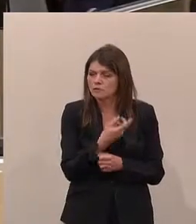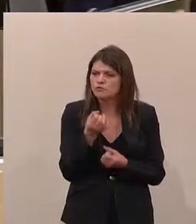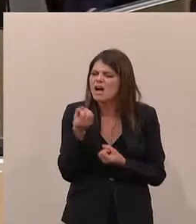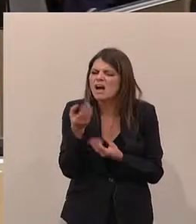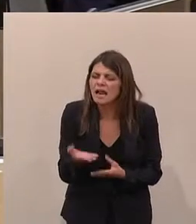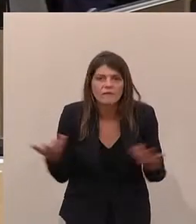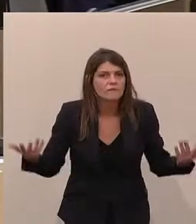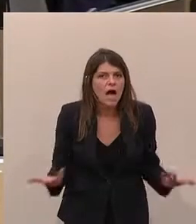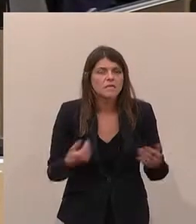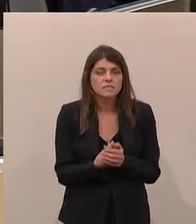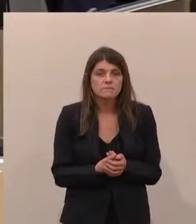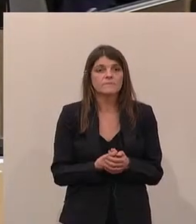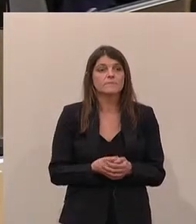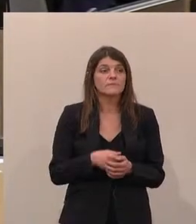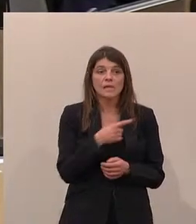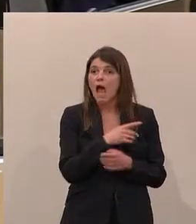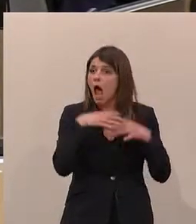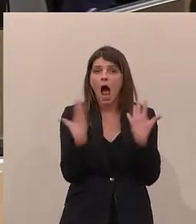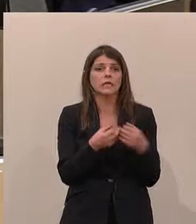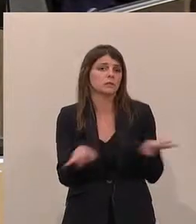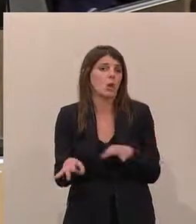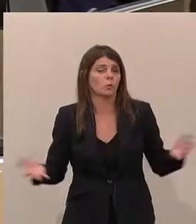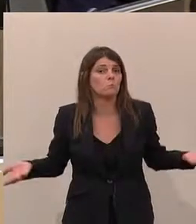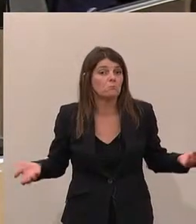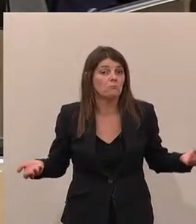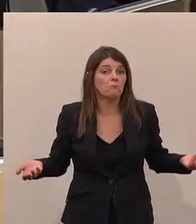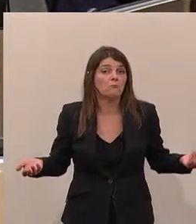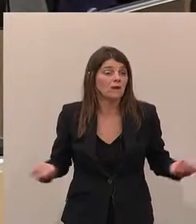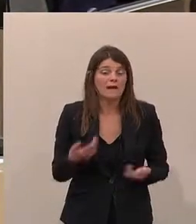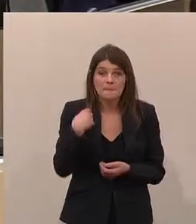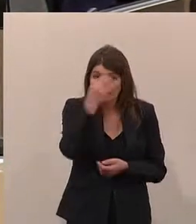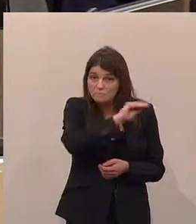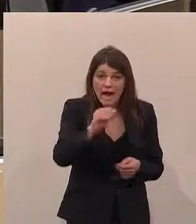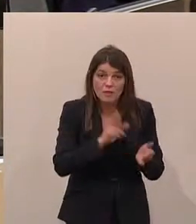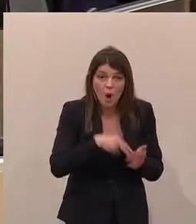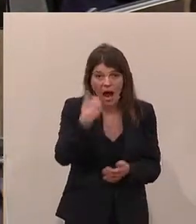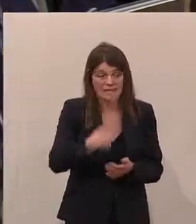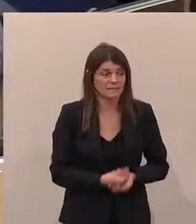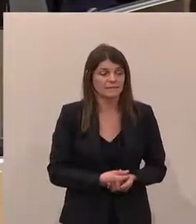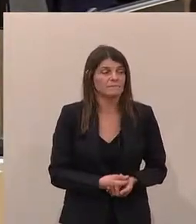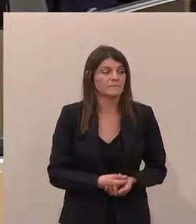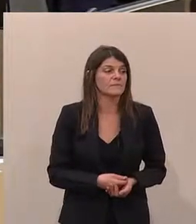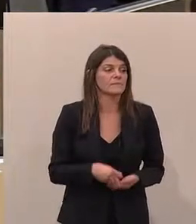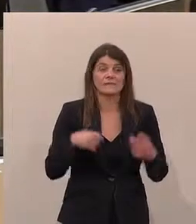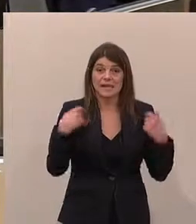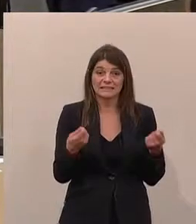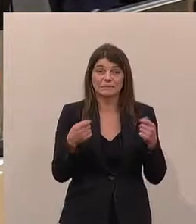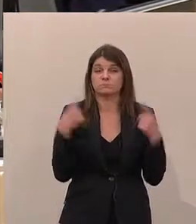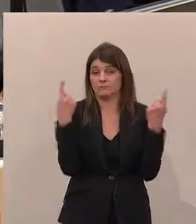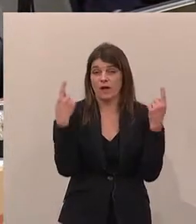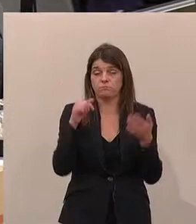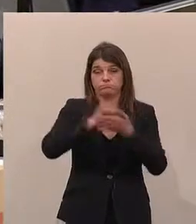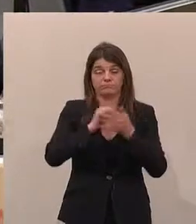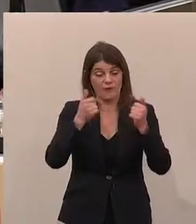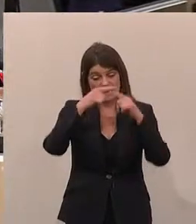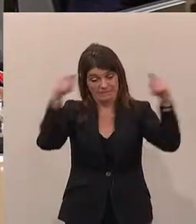Erklärung dazu abgegeben, dass eh alles passt. Und ich sage Ihnen eines, es gibt ganzseitige Inserate